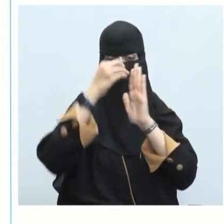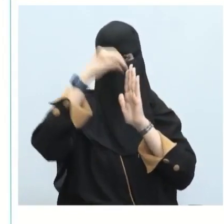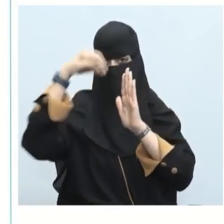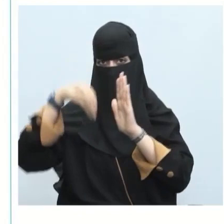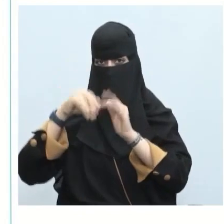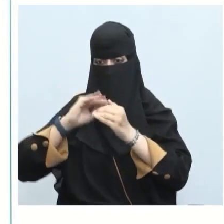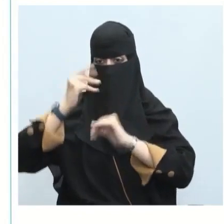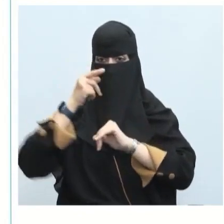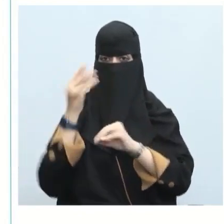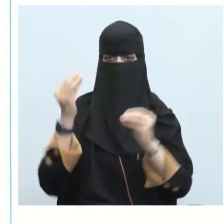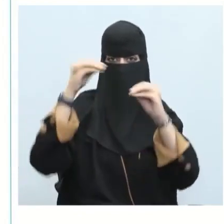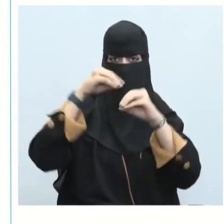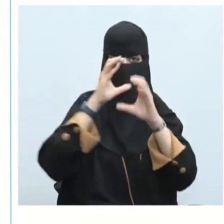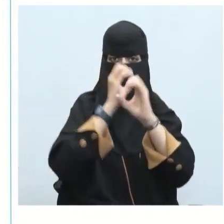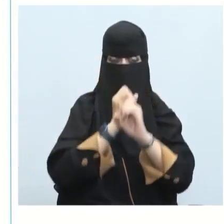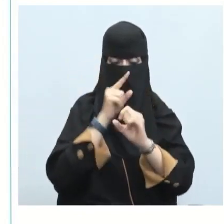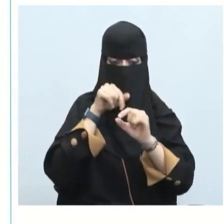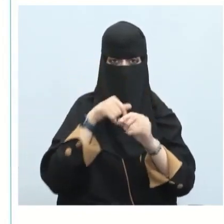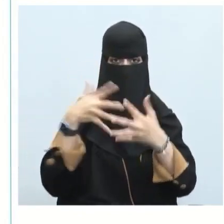مجاني قابل